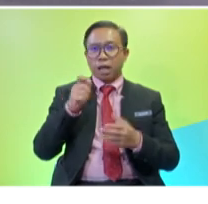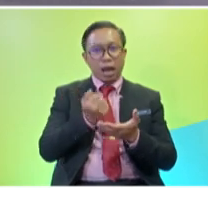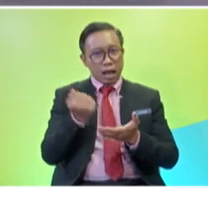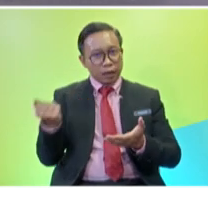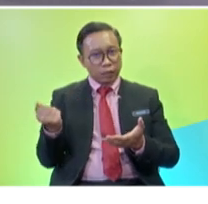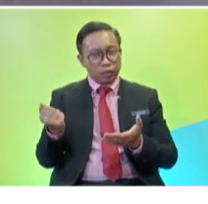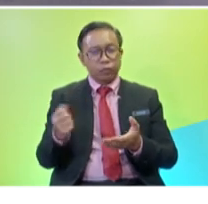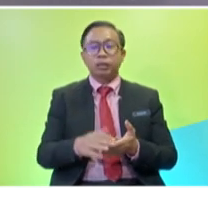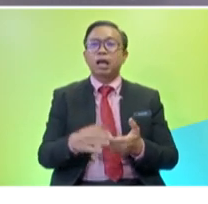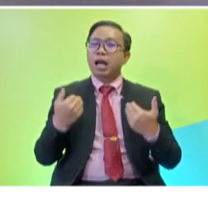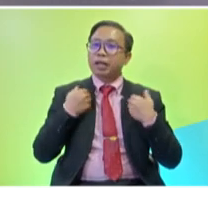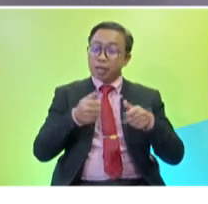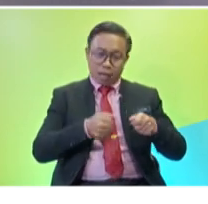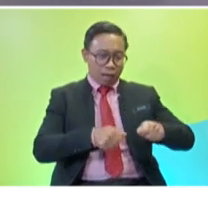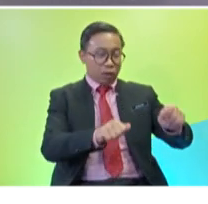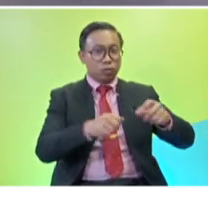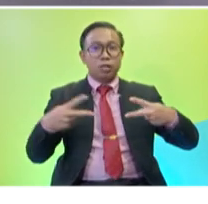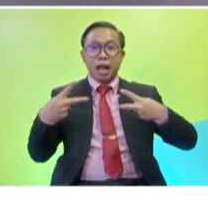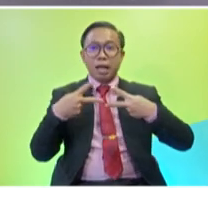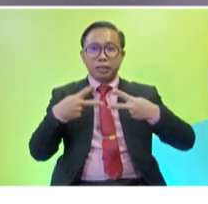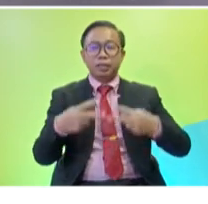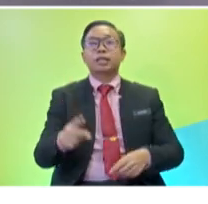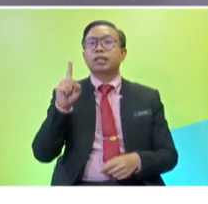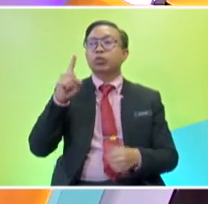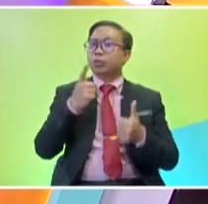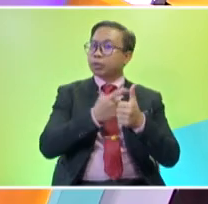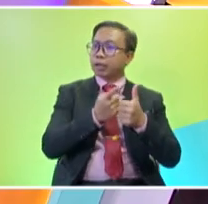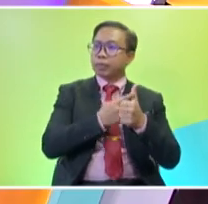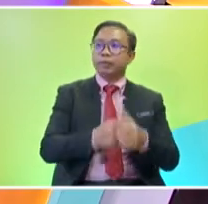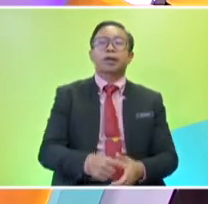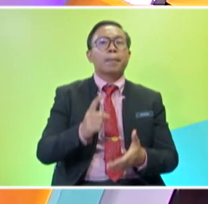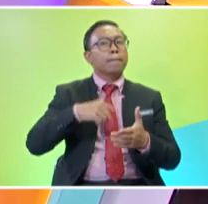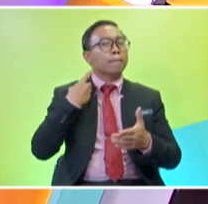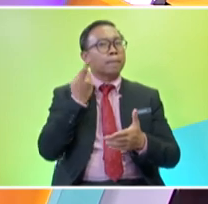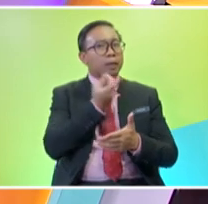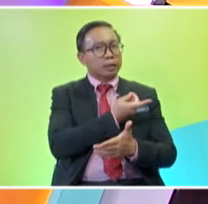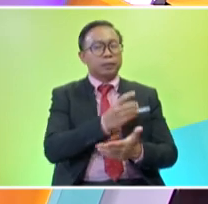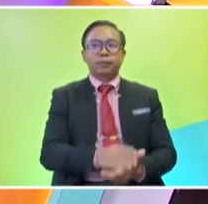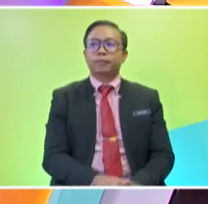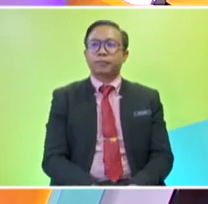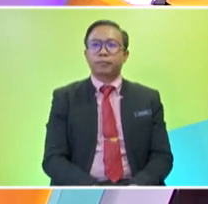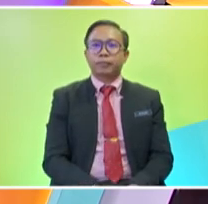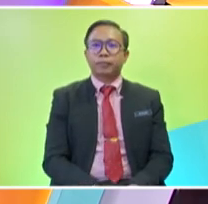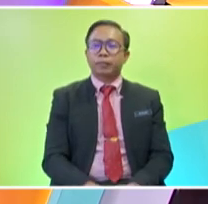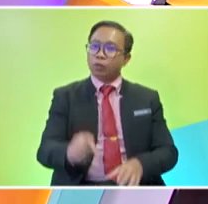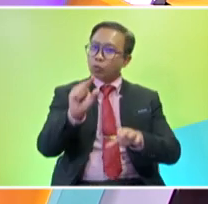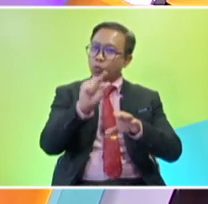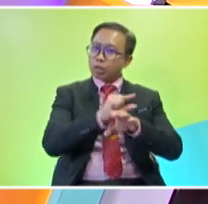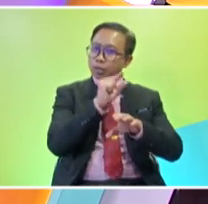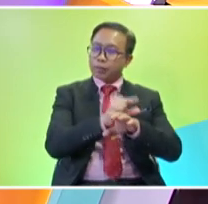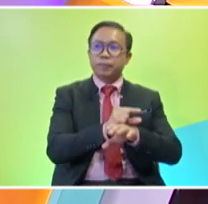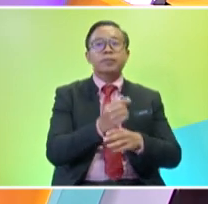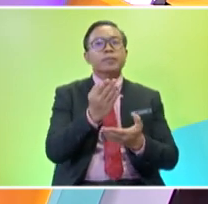berlaku harus elektrik oke itu yang pertama jadi apa kata Hmm oke gunakan